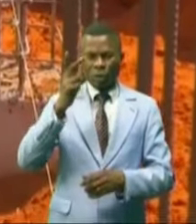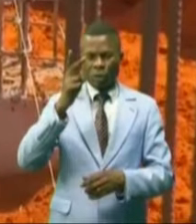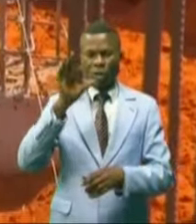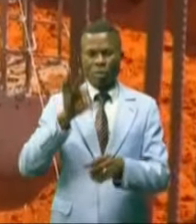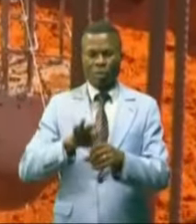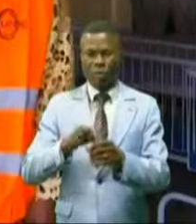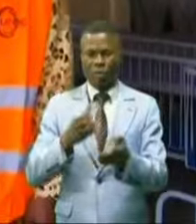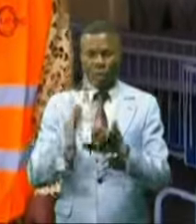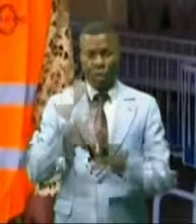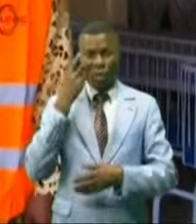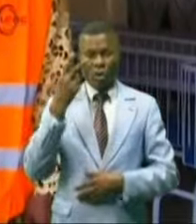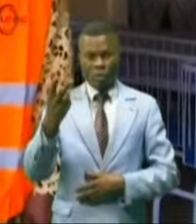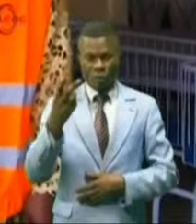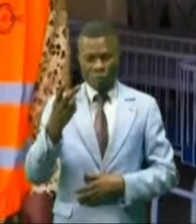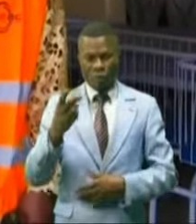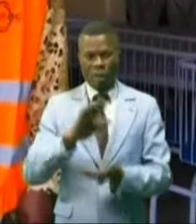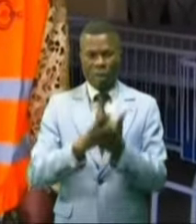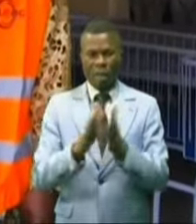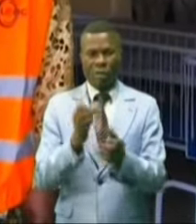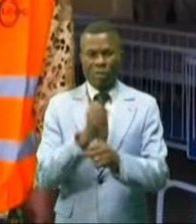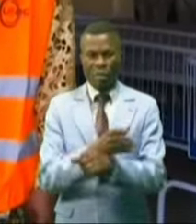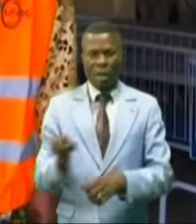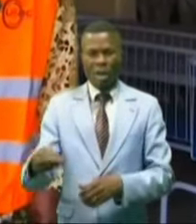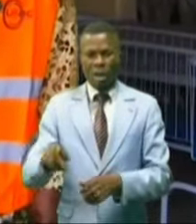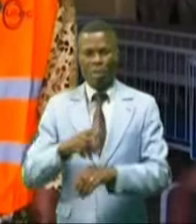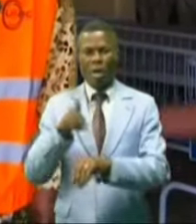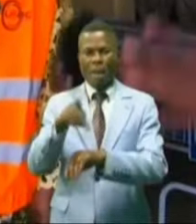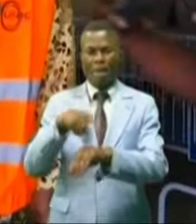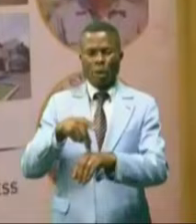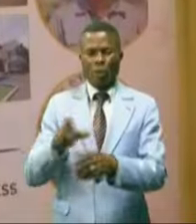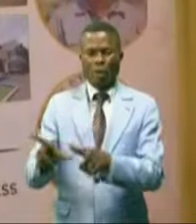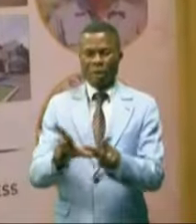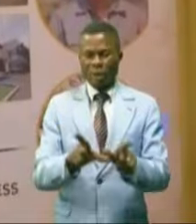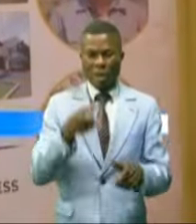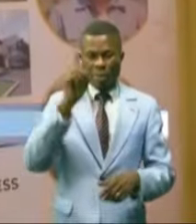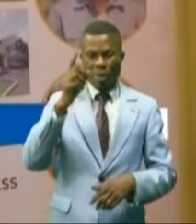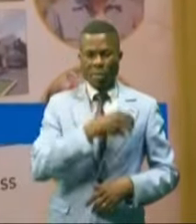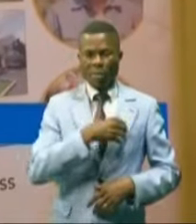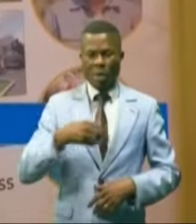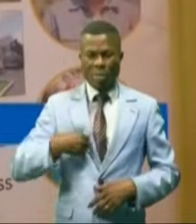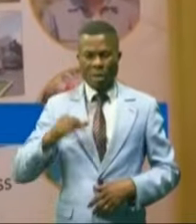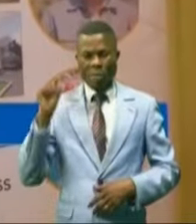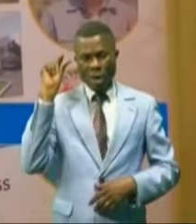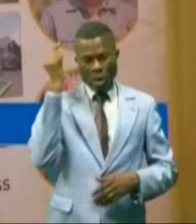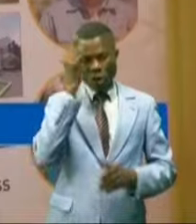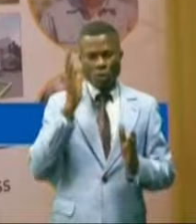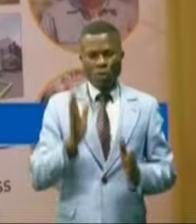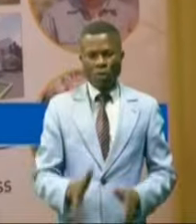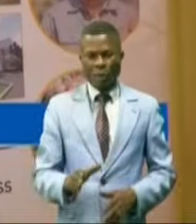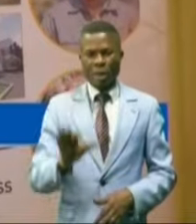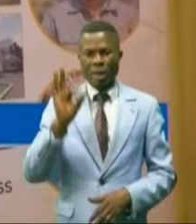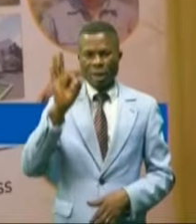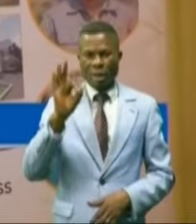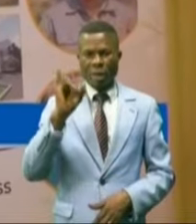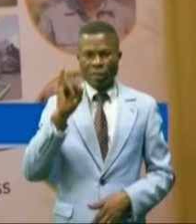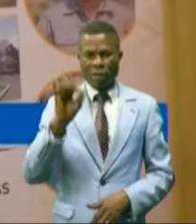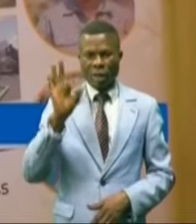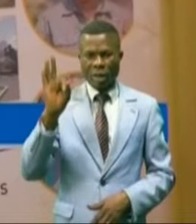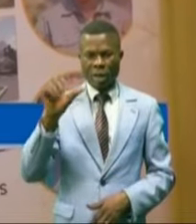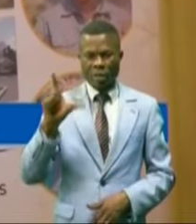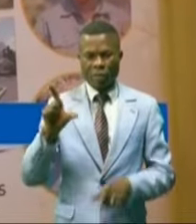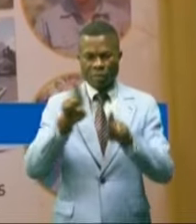Vision matérialisée au Lualaba par la première femme gouverneure, Fifi Masuka Saïdi, que la commune de